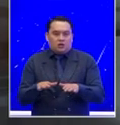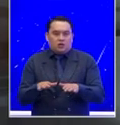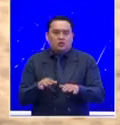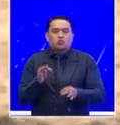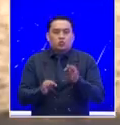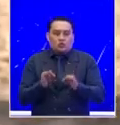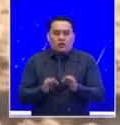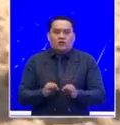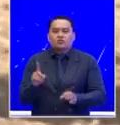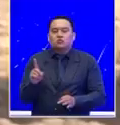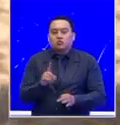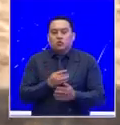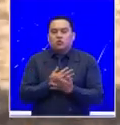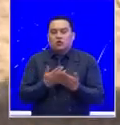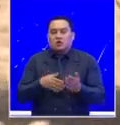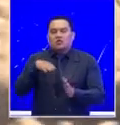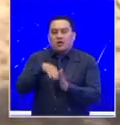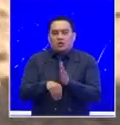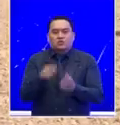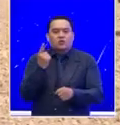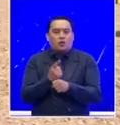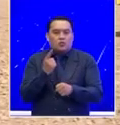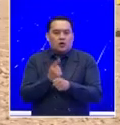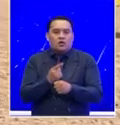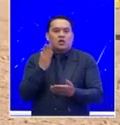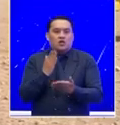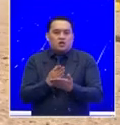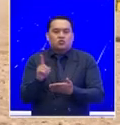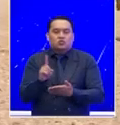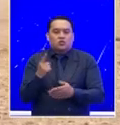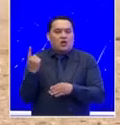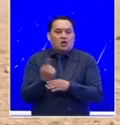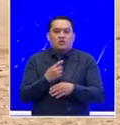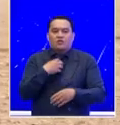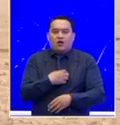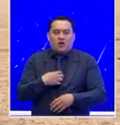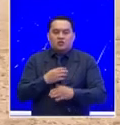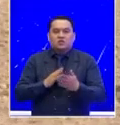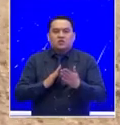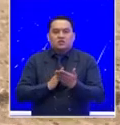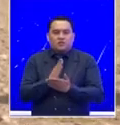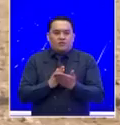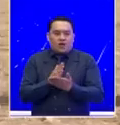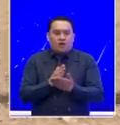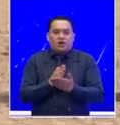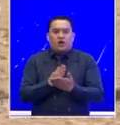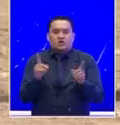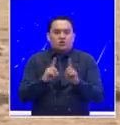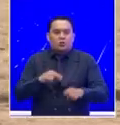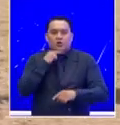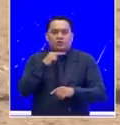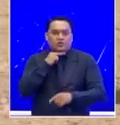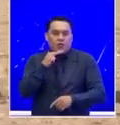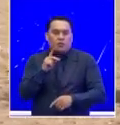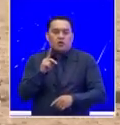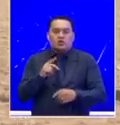судов. Несмотря на ряд внедряемых запретов, власти предусмотрели, чтобы ни одна жизненно важная сфера не пострадала. Особое внимание